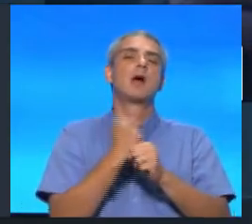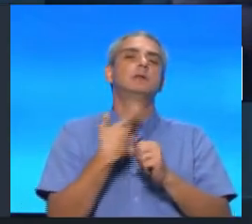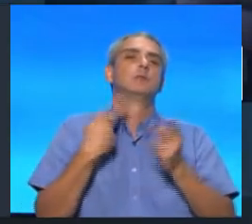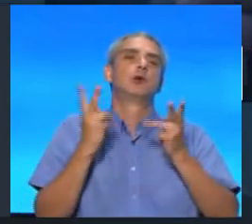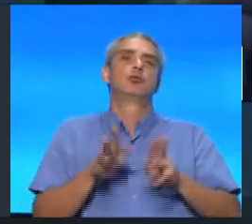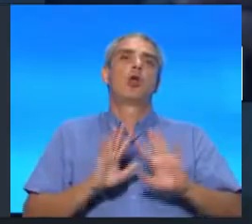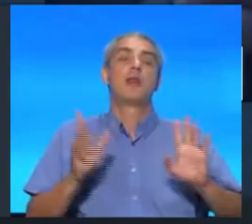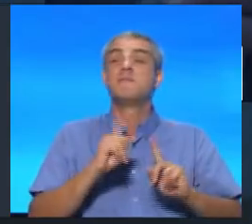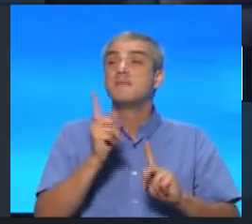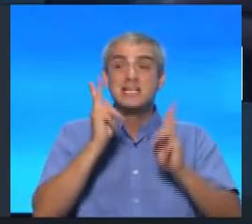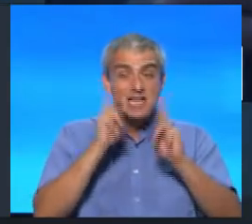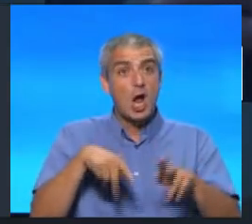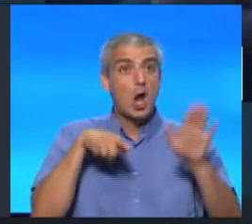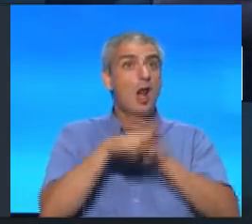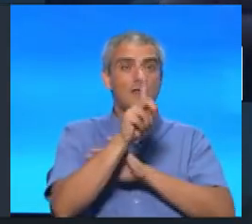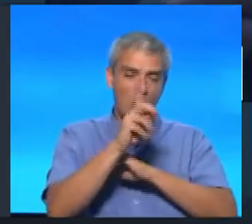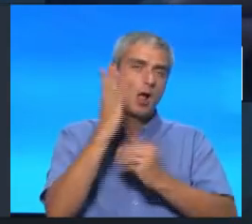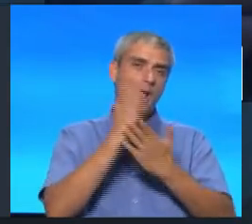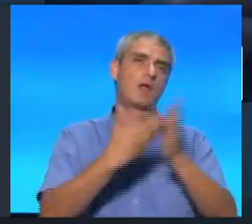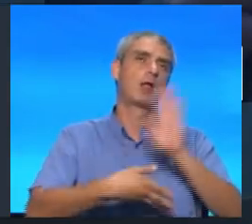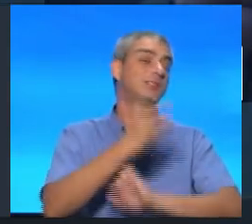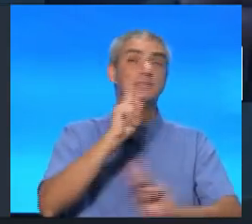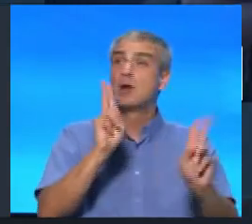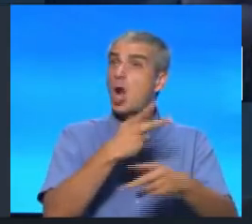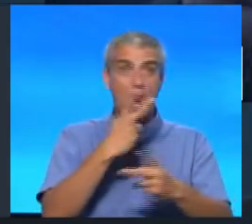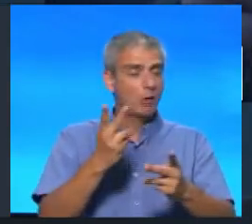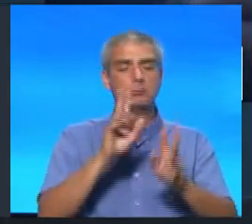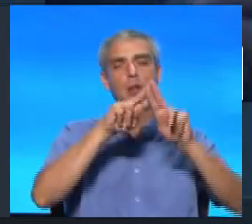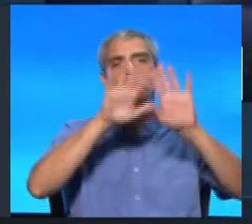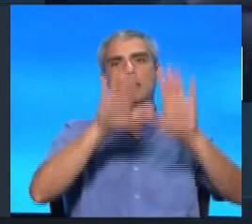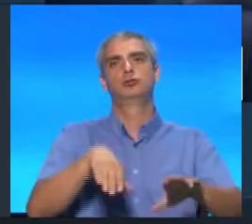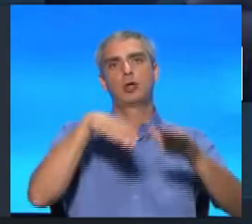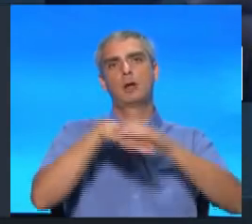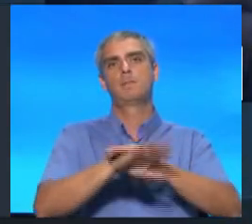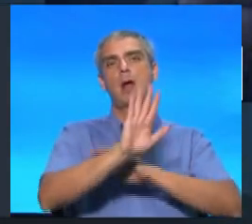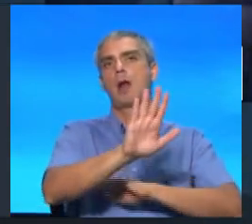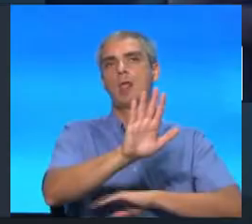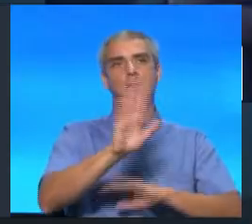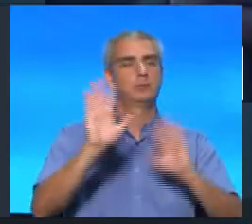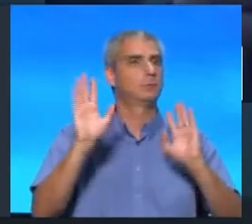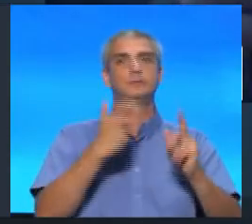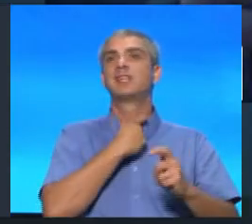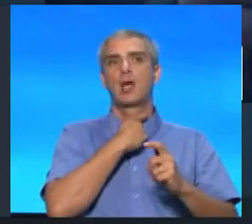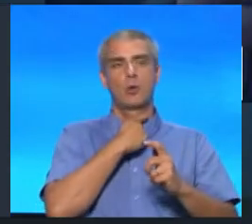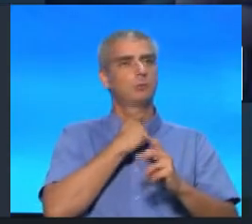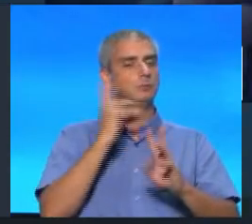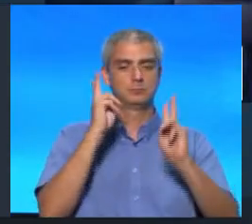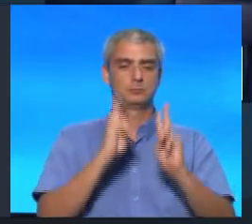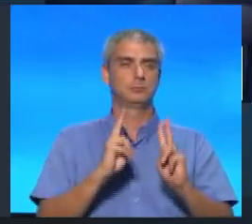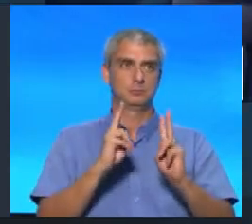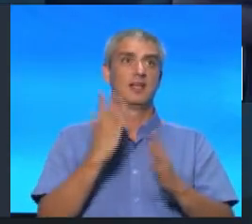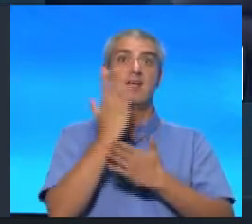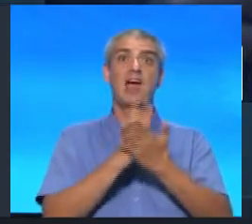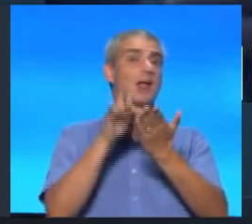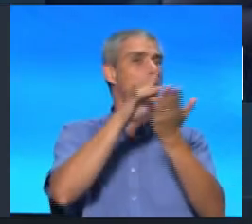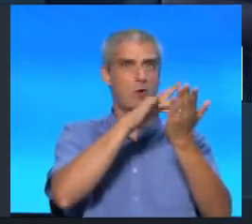מי שיכול היה לצאת יצא, מי שלא יצא שישאר במקלטים שלו, שירותי החירום יפסיקו לפעול בקרוב, בחלק מהמקומות